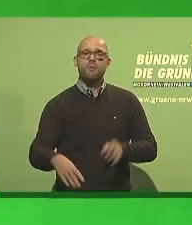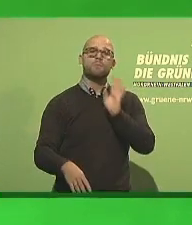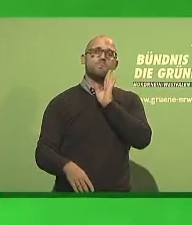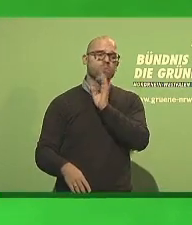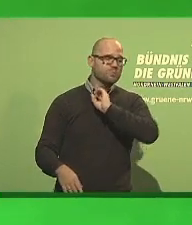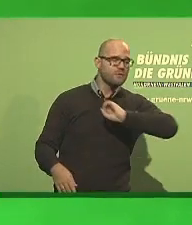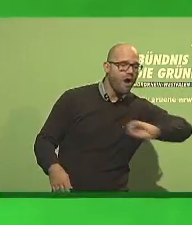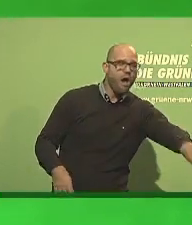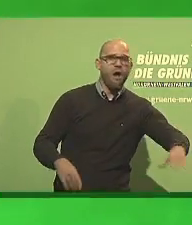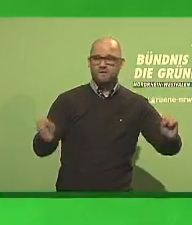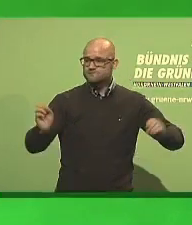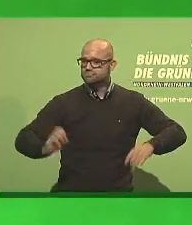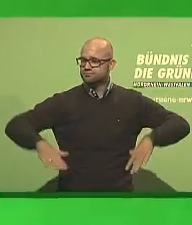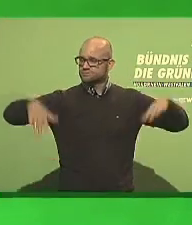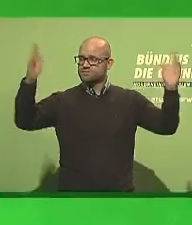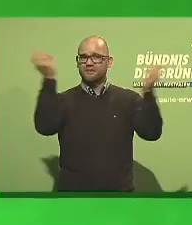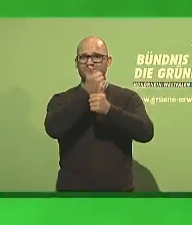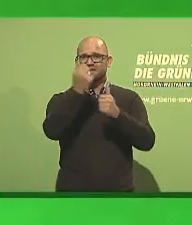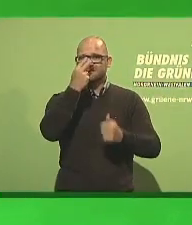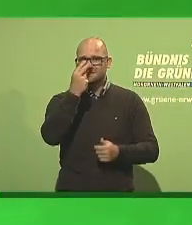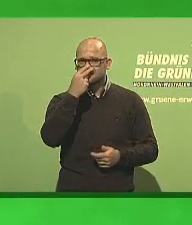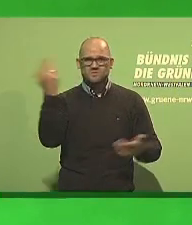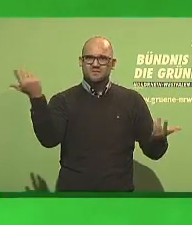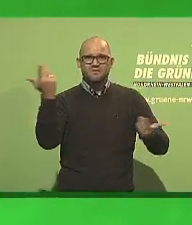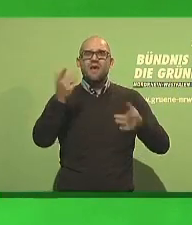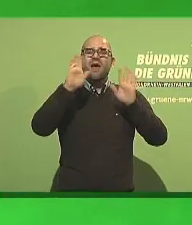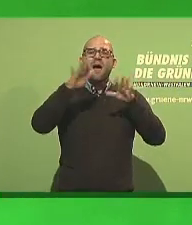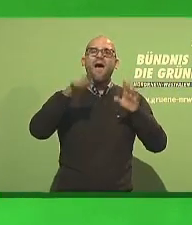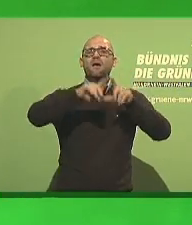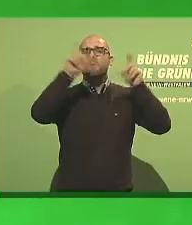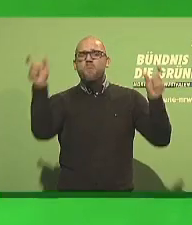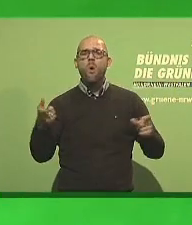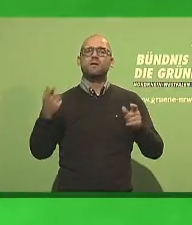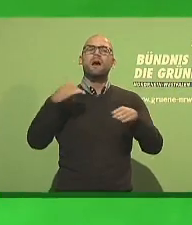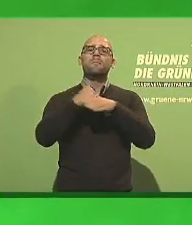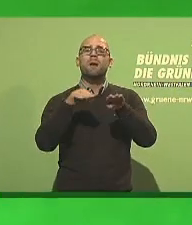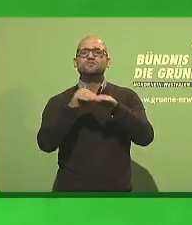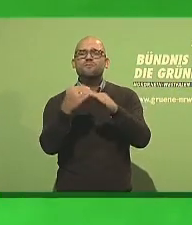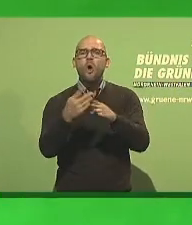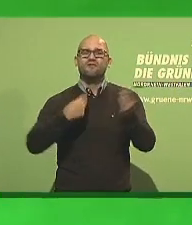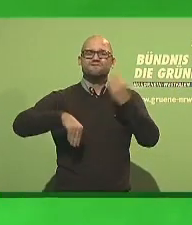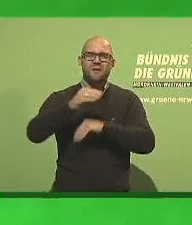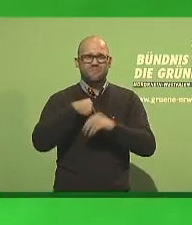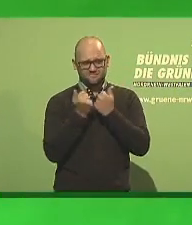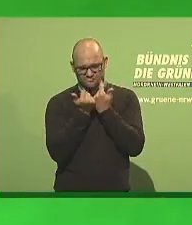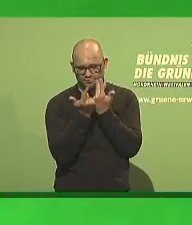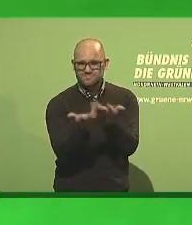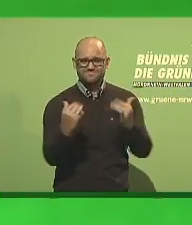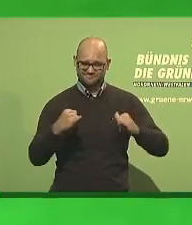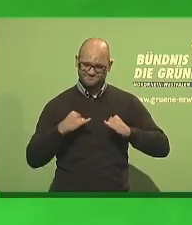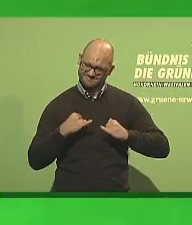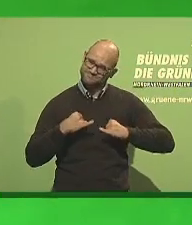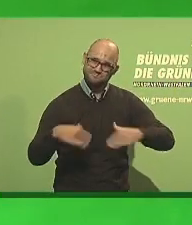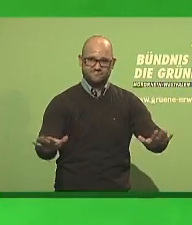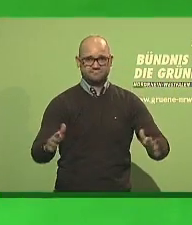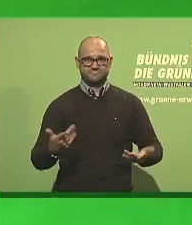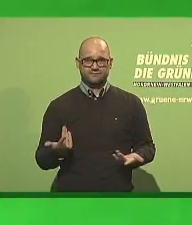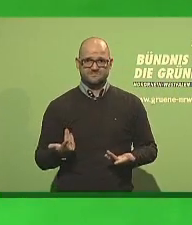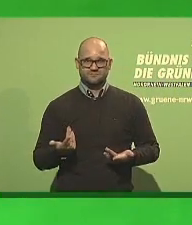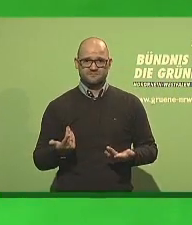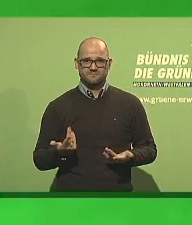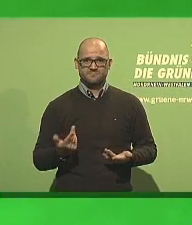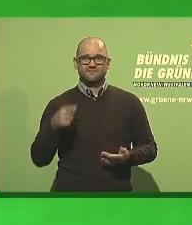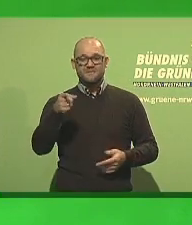bei der Mutter groß werden, ob sie in Regenbogenfamilien oder in Patchworkfamilien aufwachsen. Das deutsche Familienrecht bildet